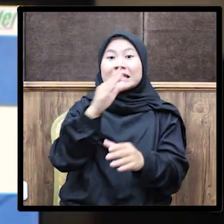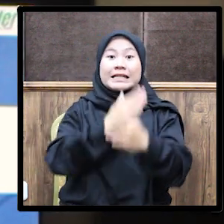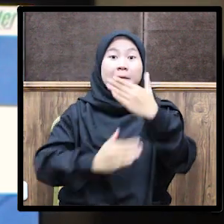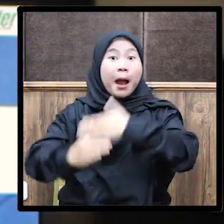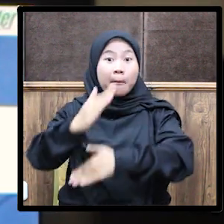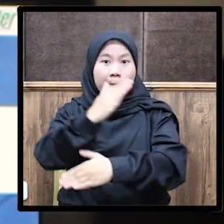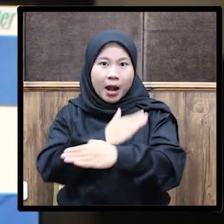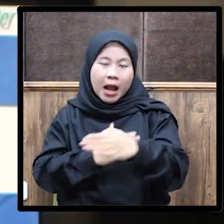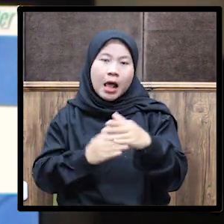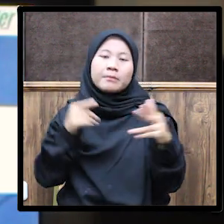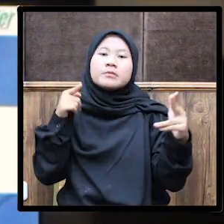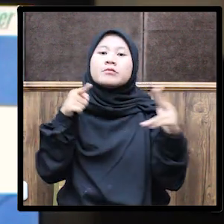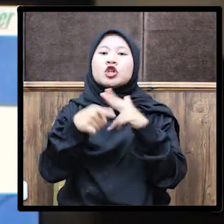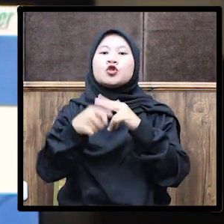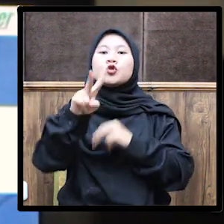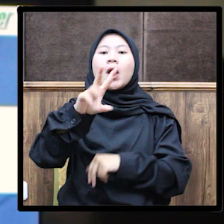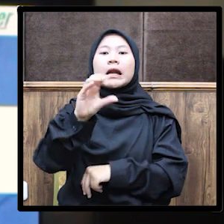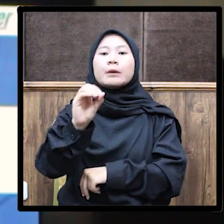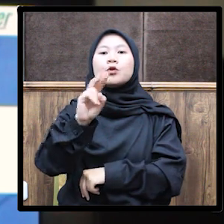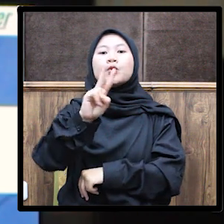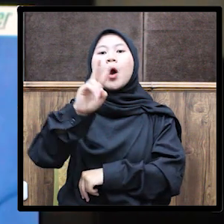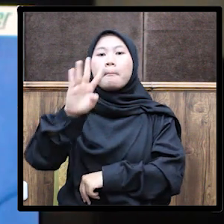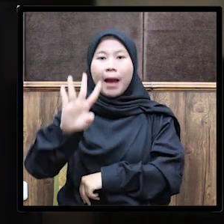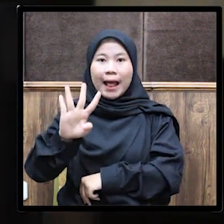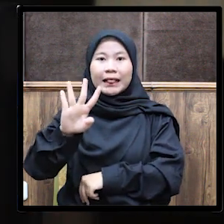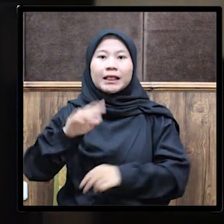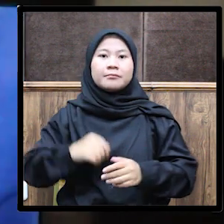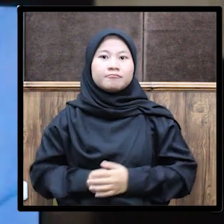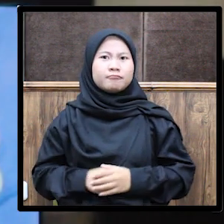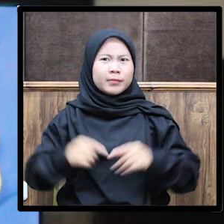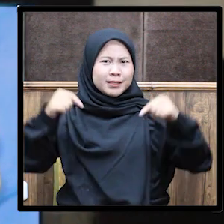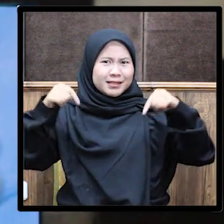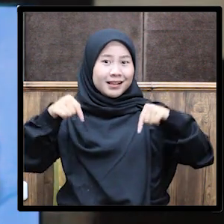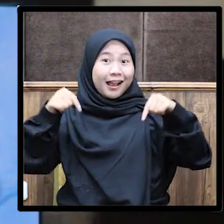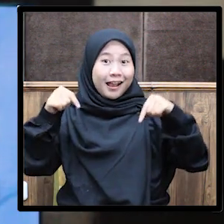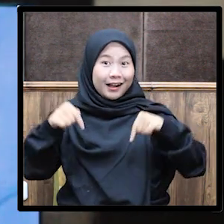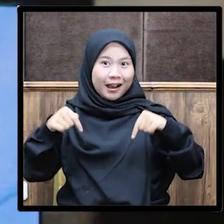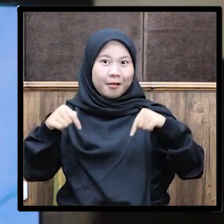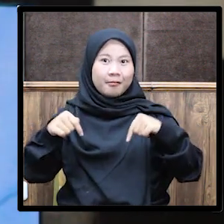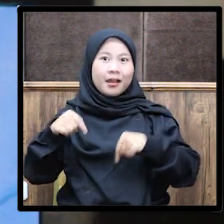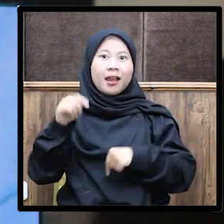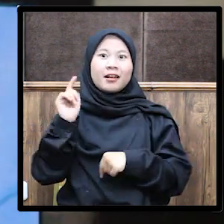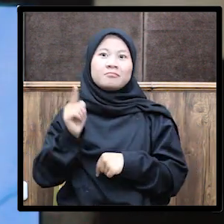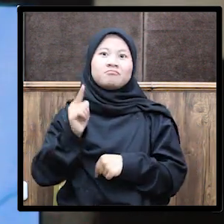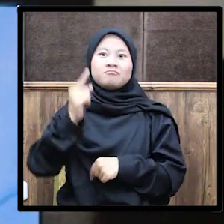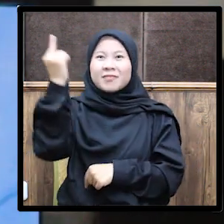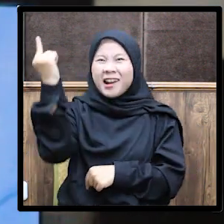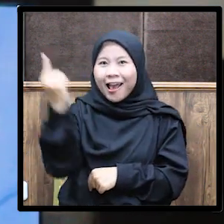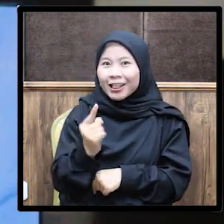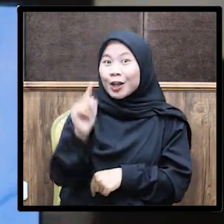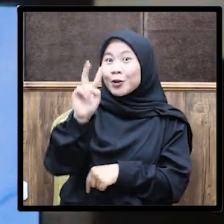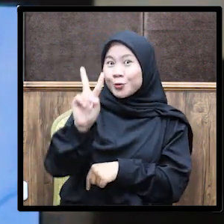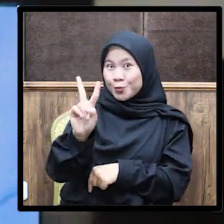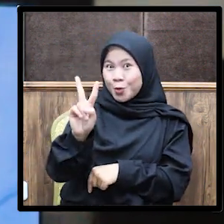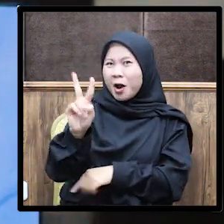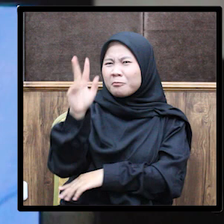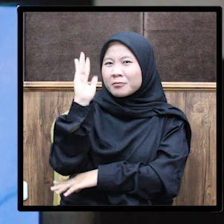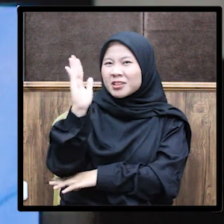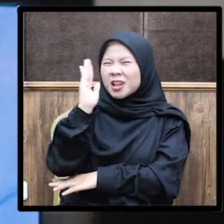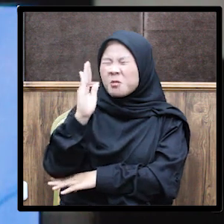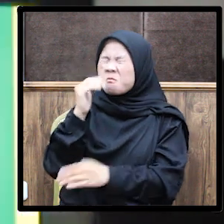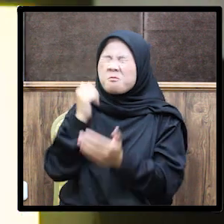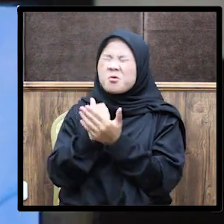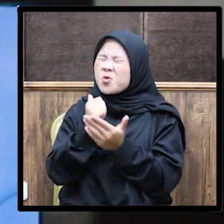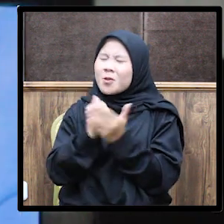dalam pemilu 2024. Nah, kali ini saya kedatangan dua bintang tamu yang cukup spesial